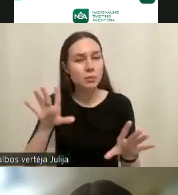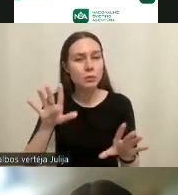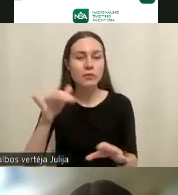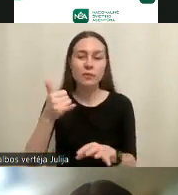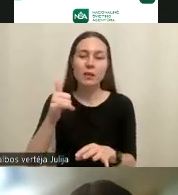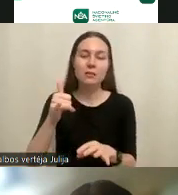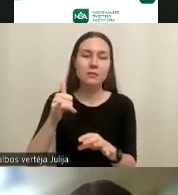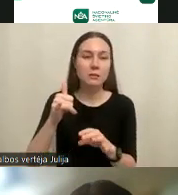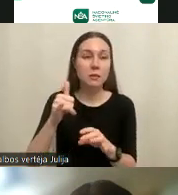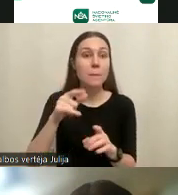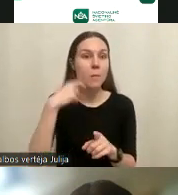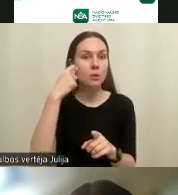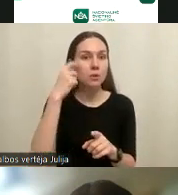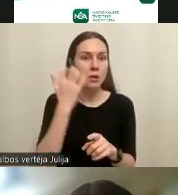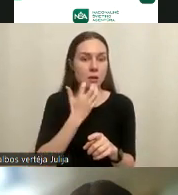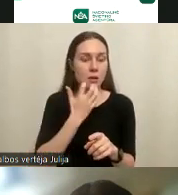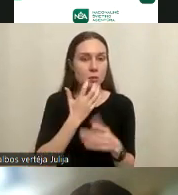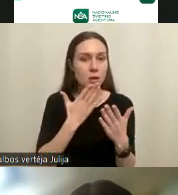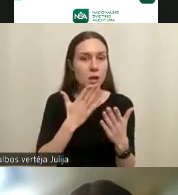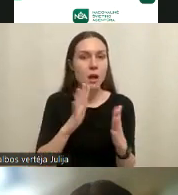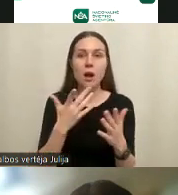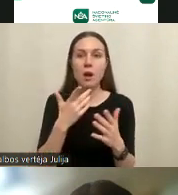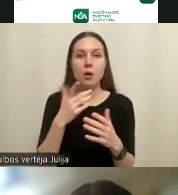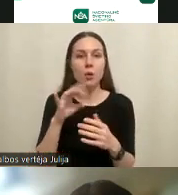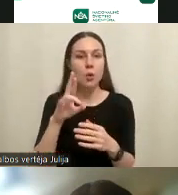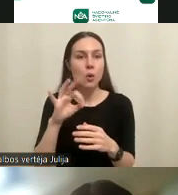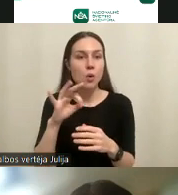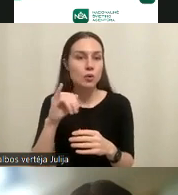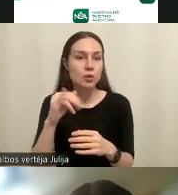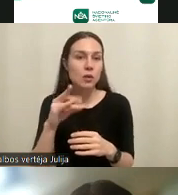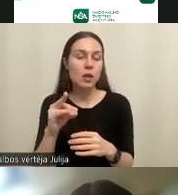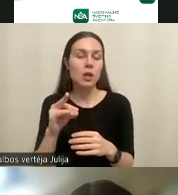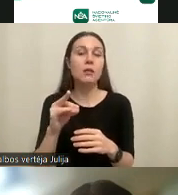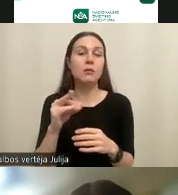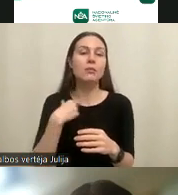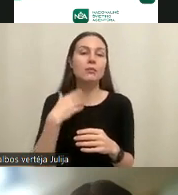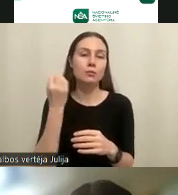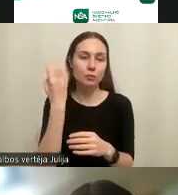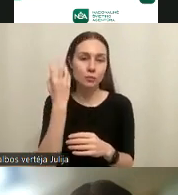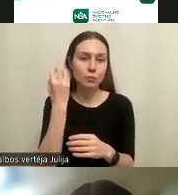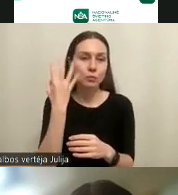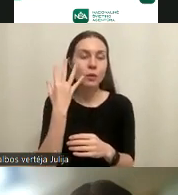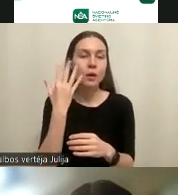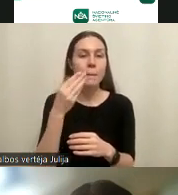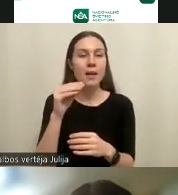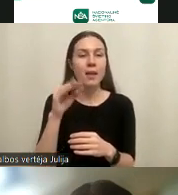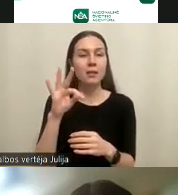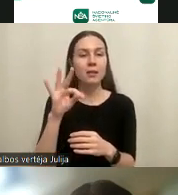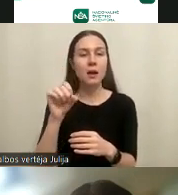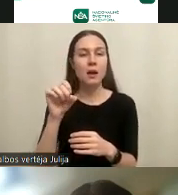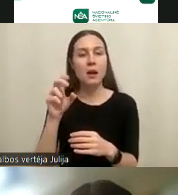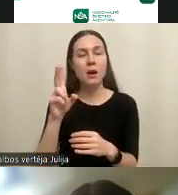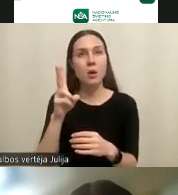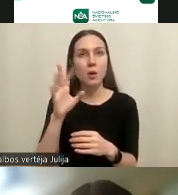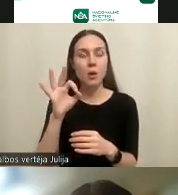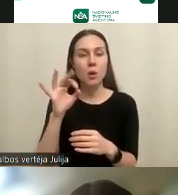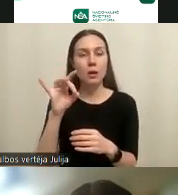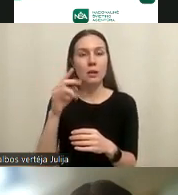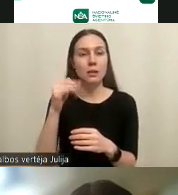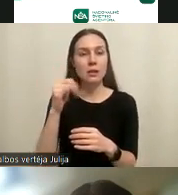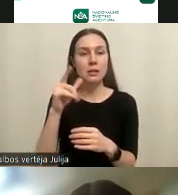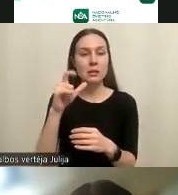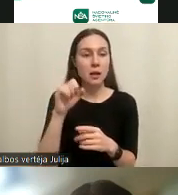skaitant mokslinę literatūrą ar kokią tai grožinę literatūrą. Taip, aš supratau. Ir čia mes kalbame apie metakogniciją, supratimą to, kaip mes skaitame. Ir Antanas, jūs